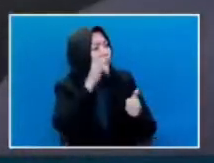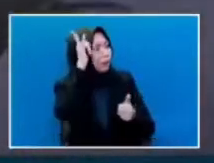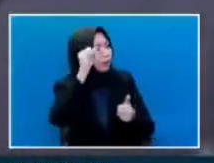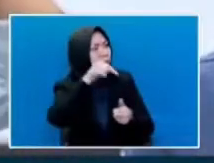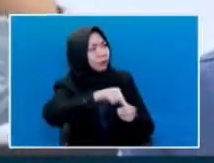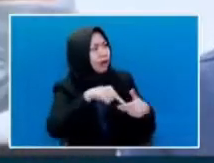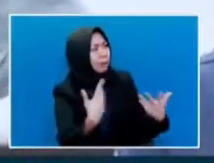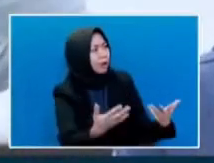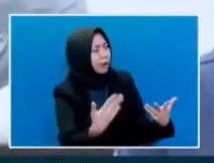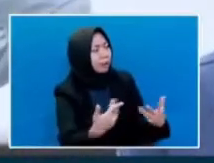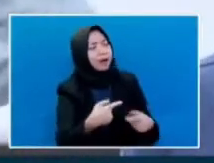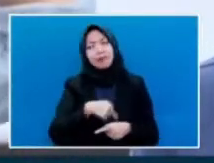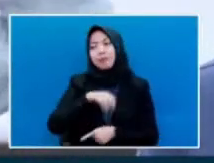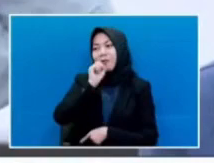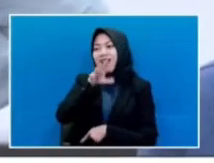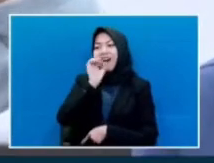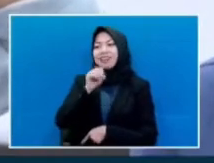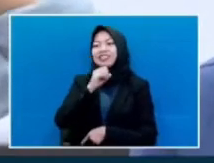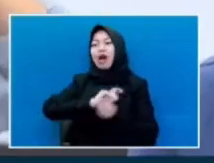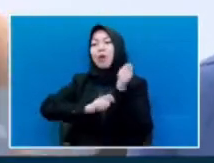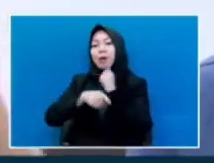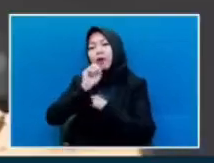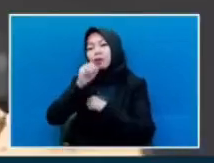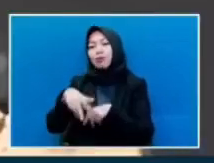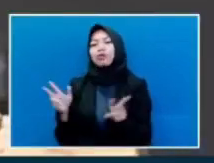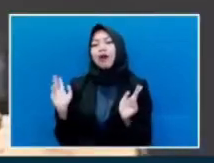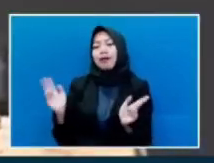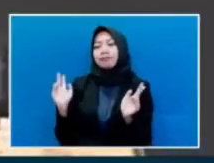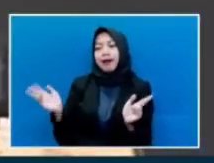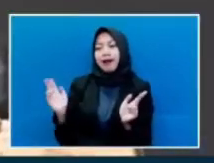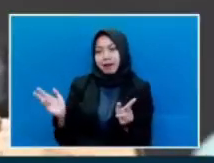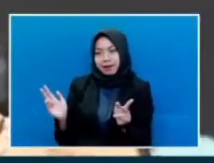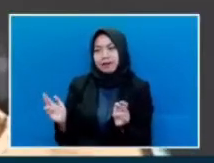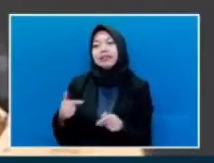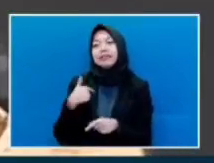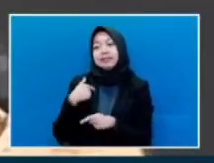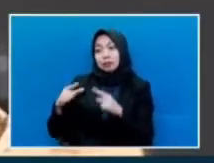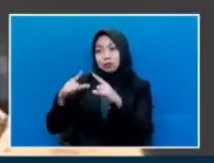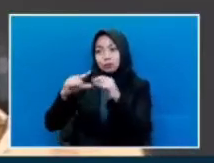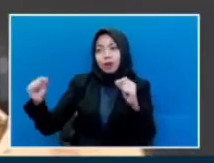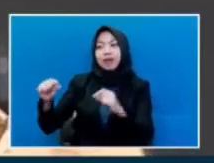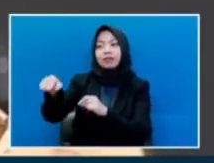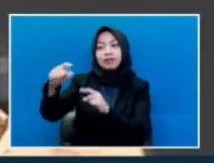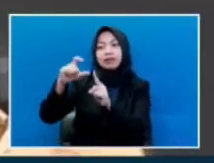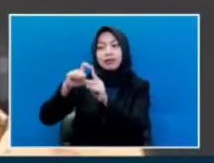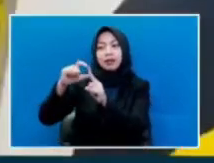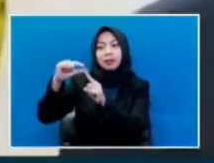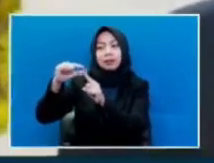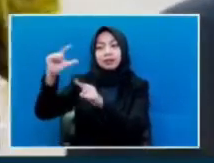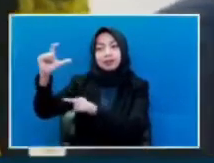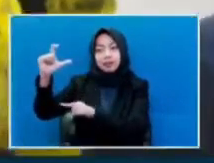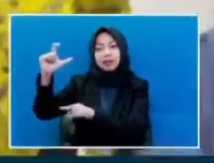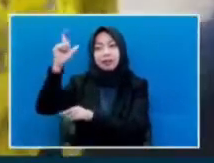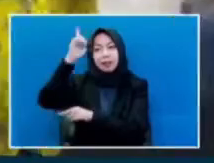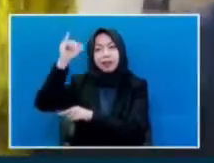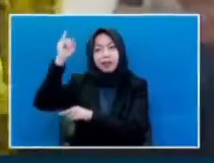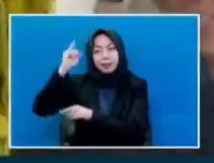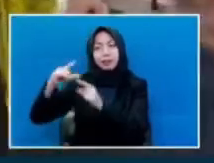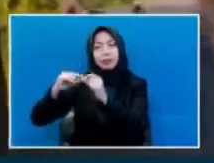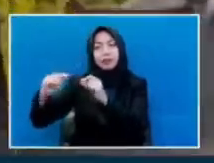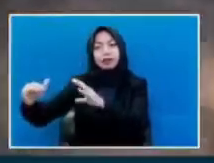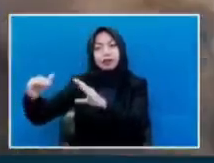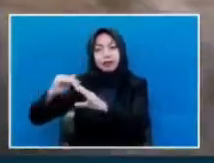PDIP Putra Presiden Joko Widodo ini mengaku sudah menerima surat dari DPC PDIP Solo namun Gibran